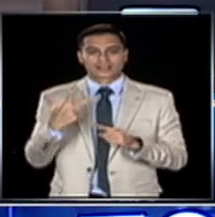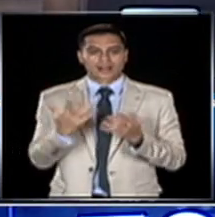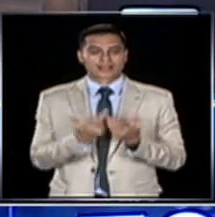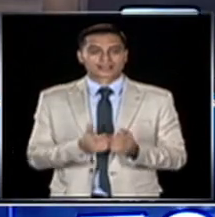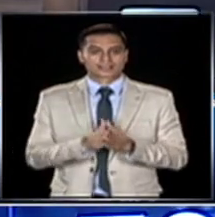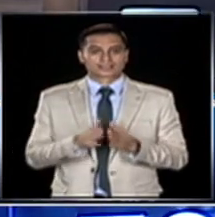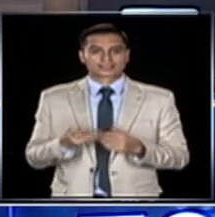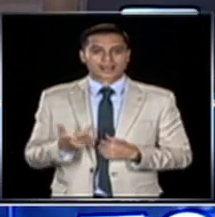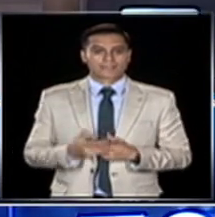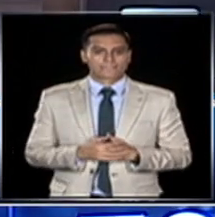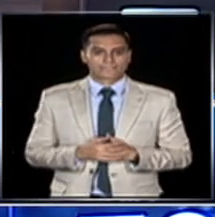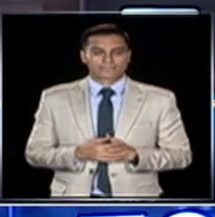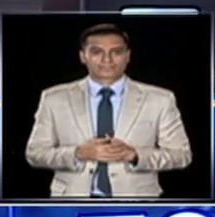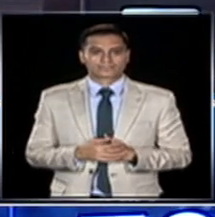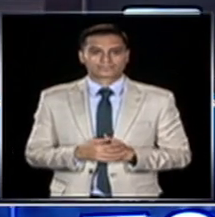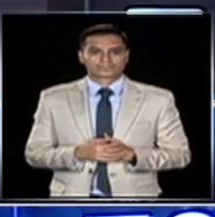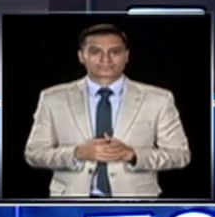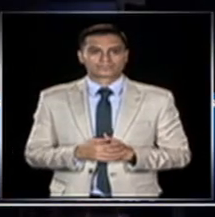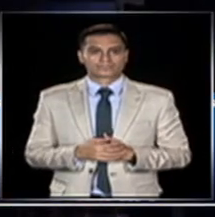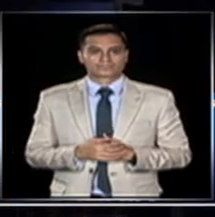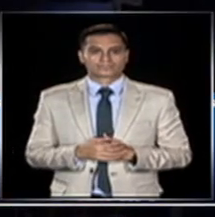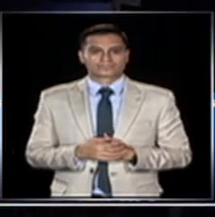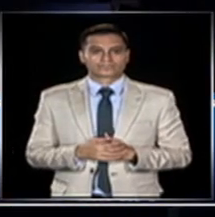زائد 65 في 3.